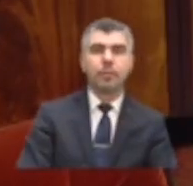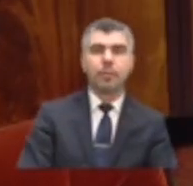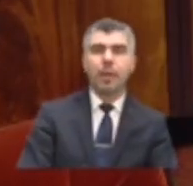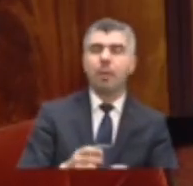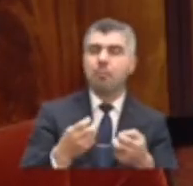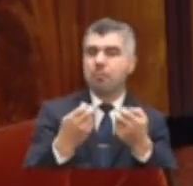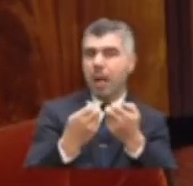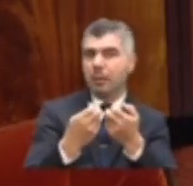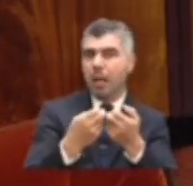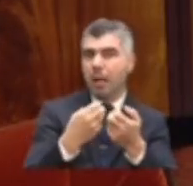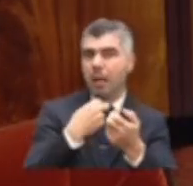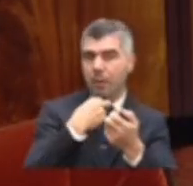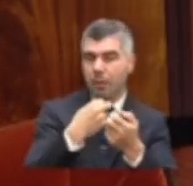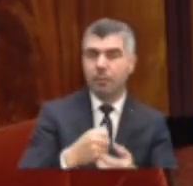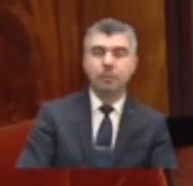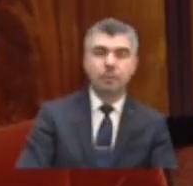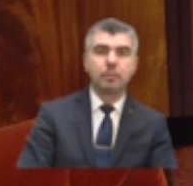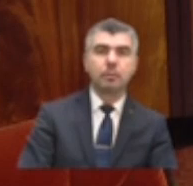مثلا